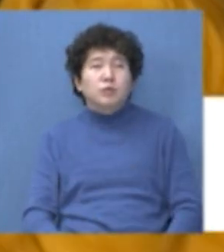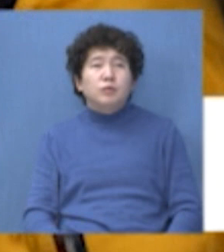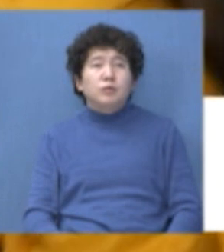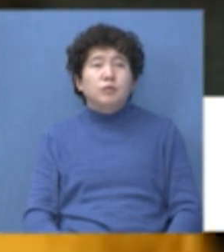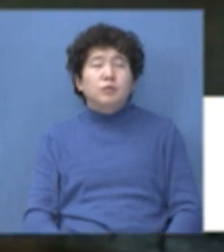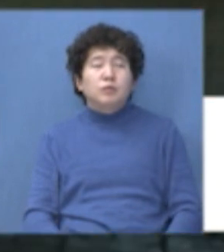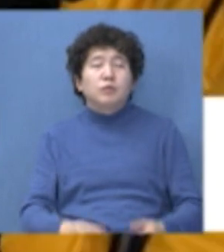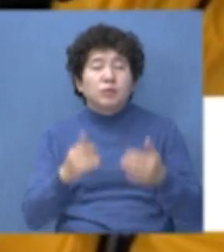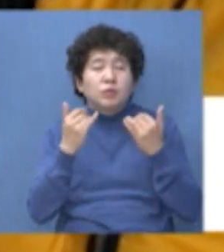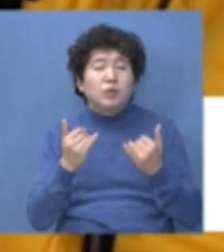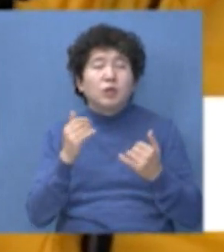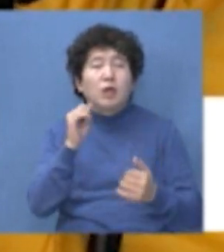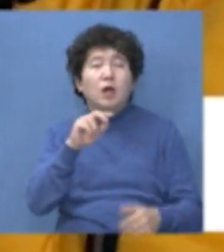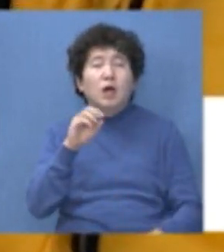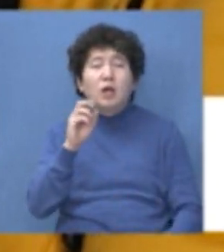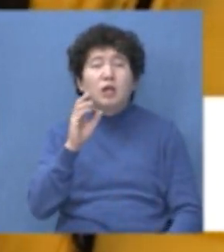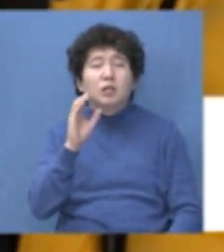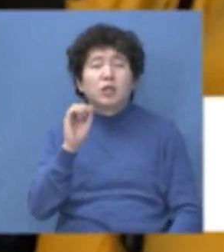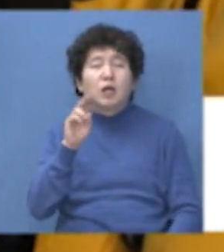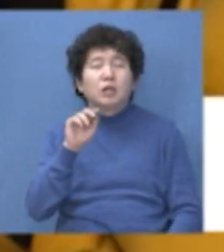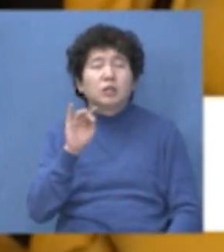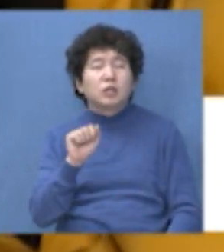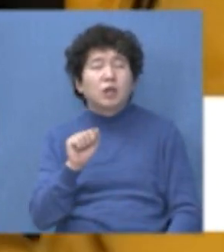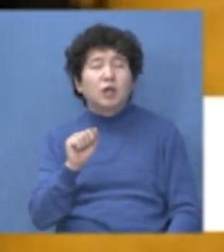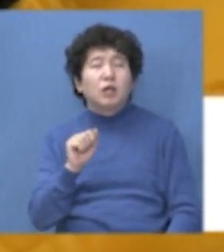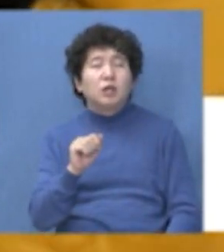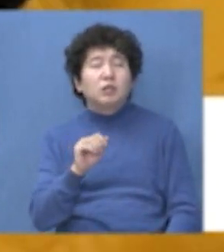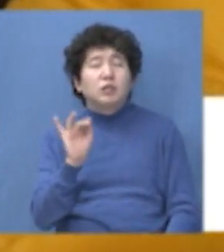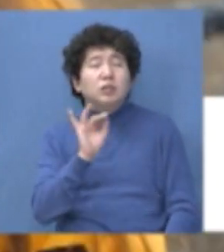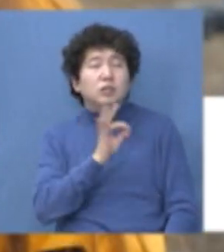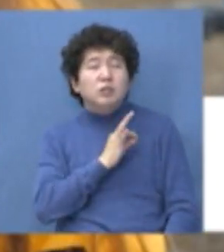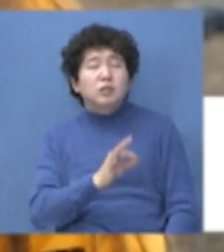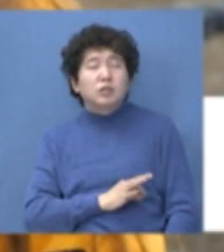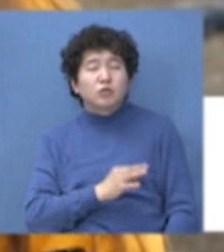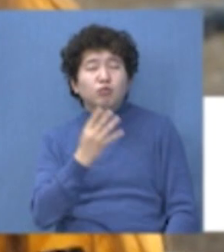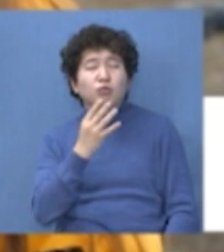Қазір Александра Жанелден бөлек 4 жасар ұлында атқа мінуге үйретіп жүр.